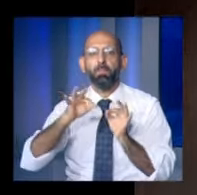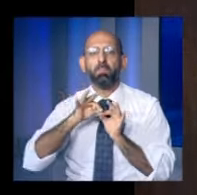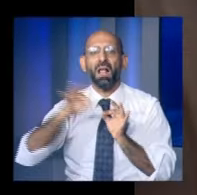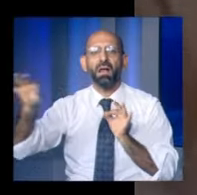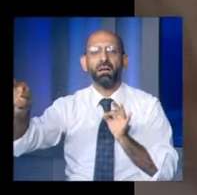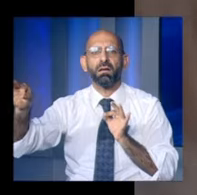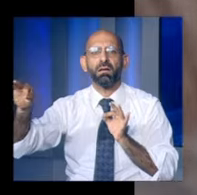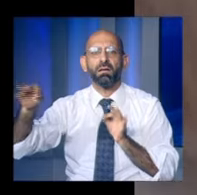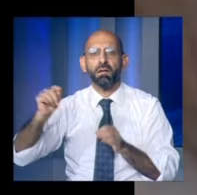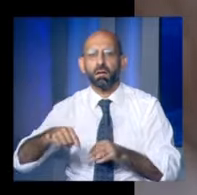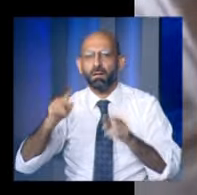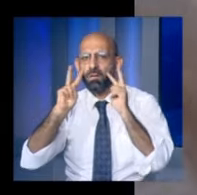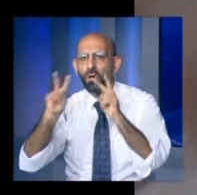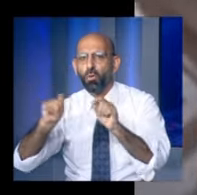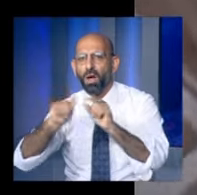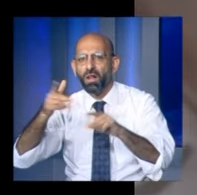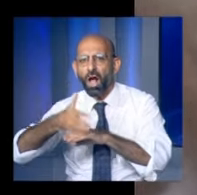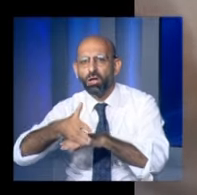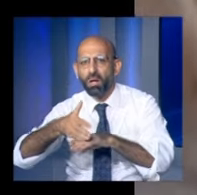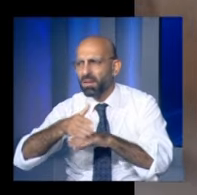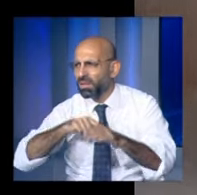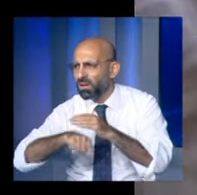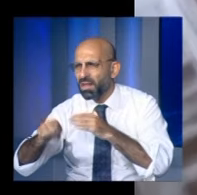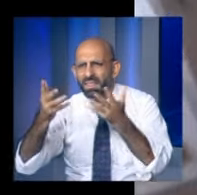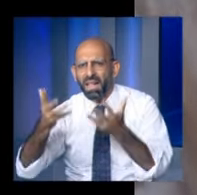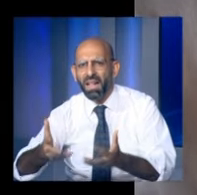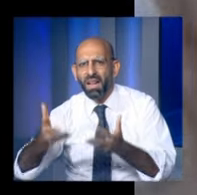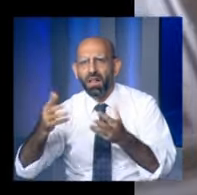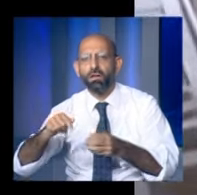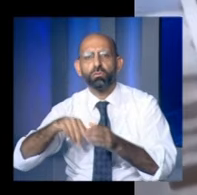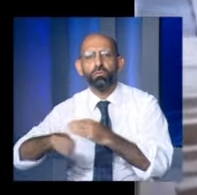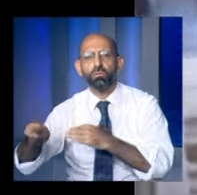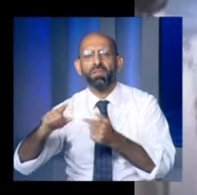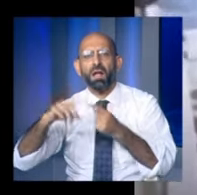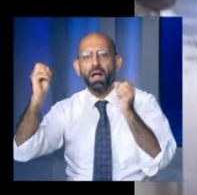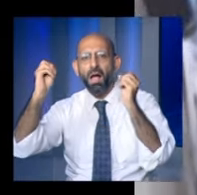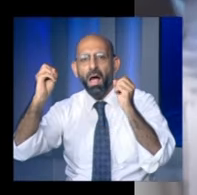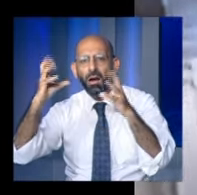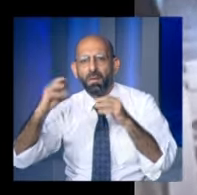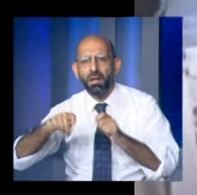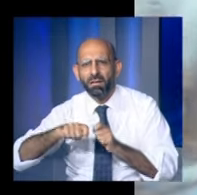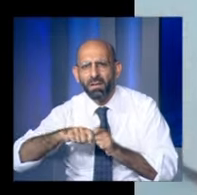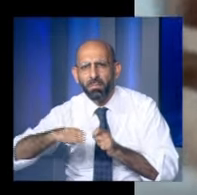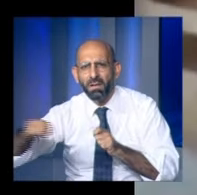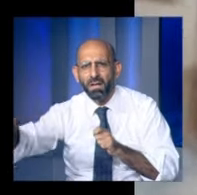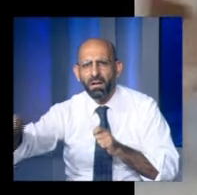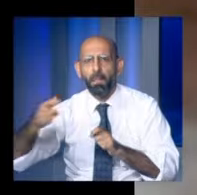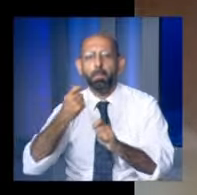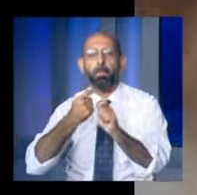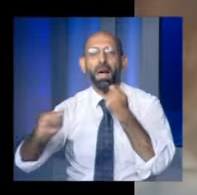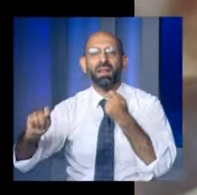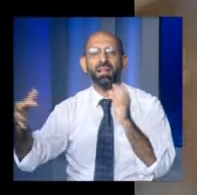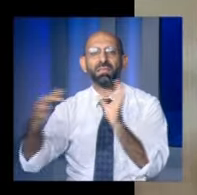الذي حفر تحت الأرض بعمق 3 أمتار، مزود إطارا خشبيا كثيفا ونظام تهوئة وكهرباء،